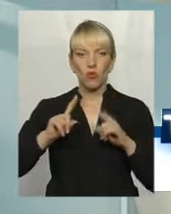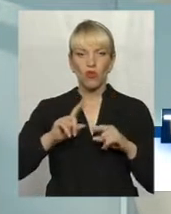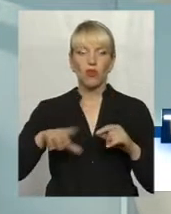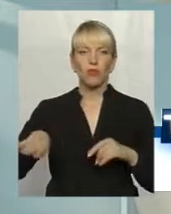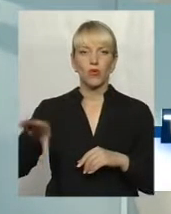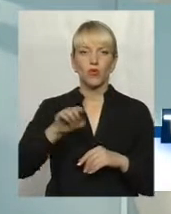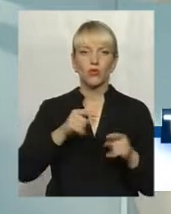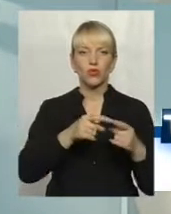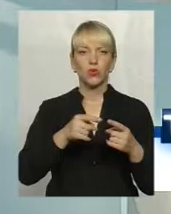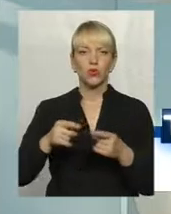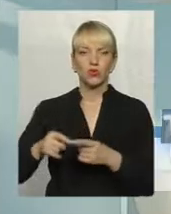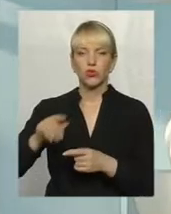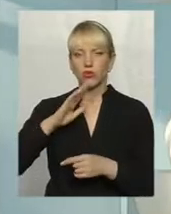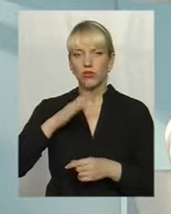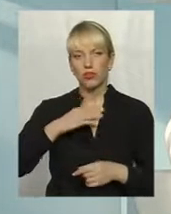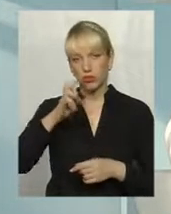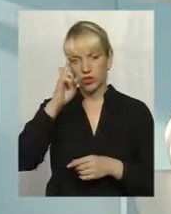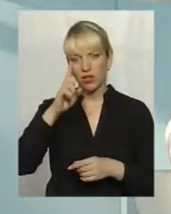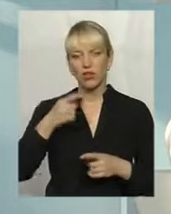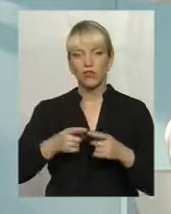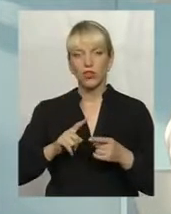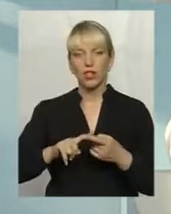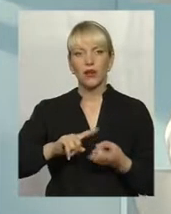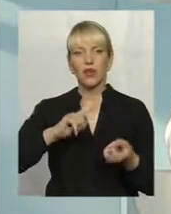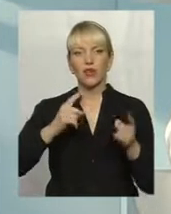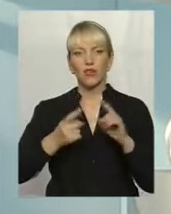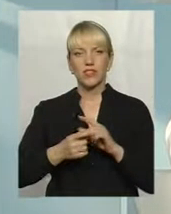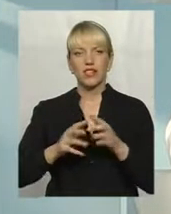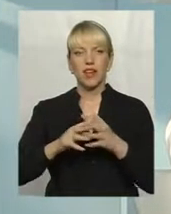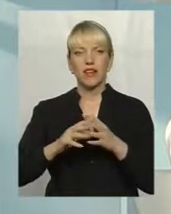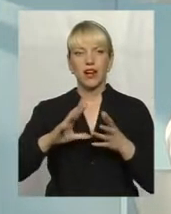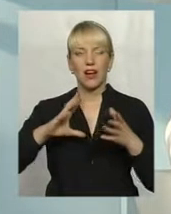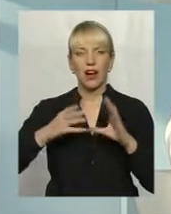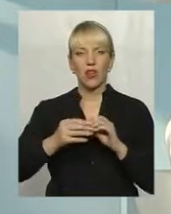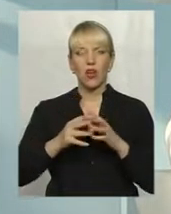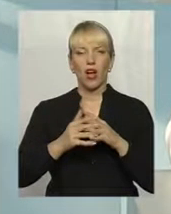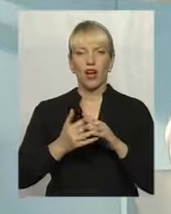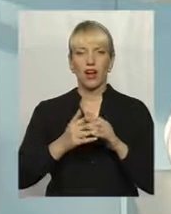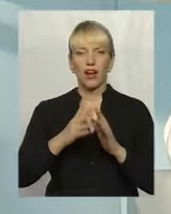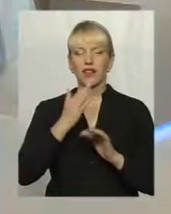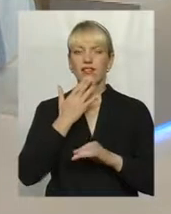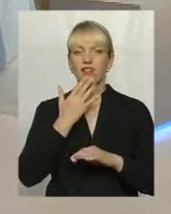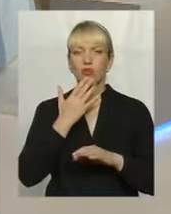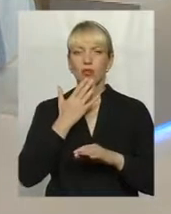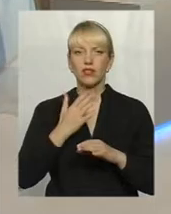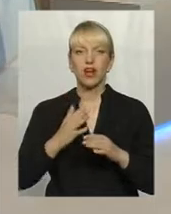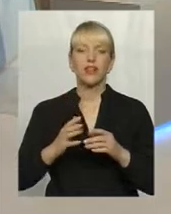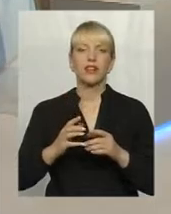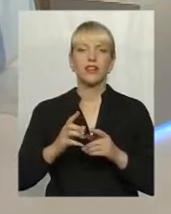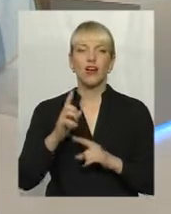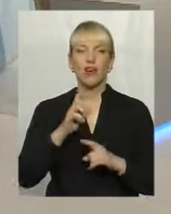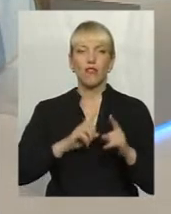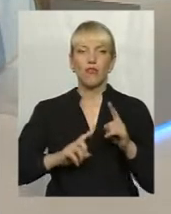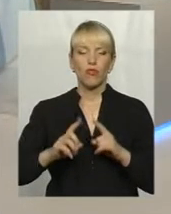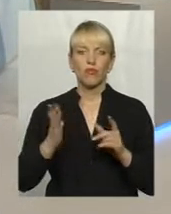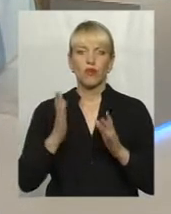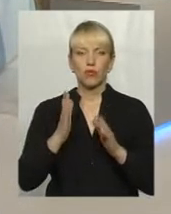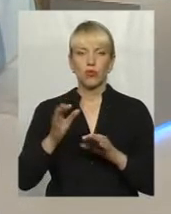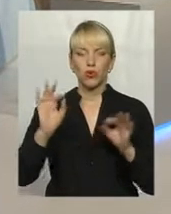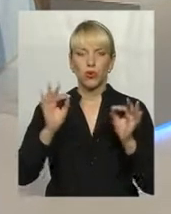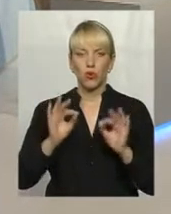переллються в загальнонаціональний аграрний форум, який відбудеться на початку вересня, ось уже наступного місяця, і цей